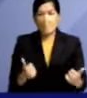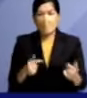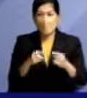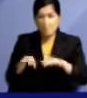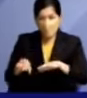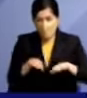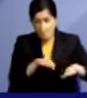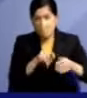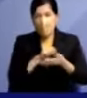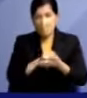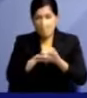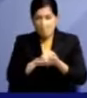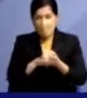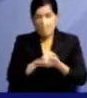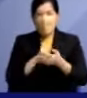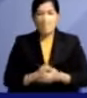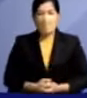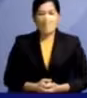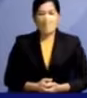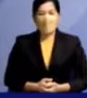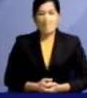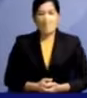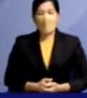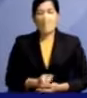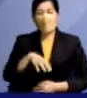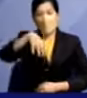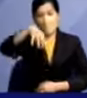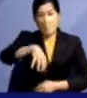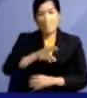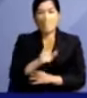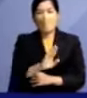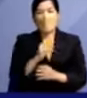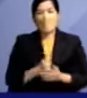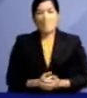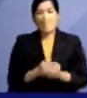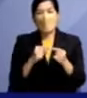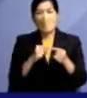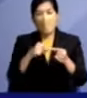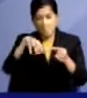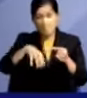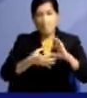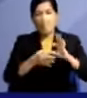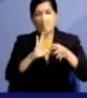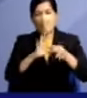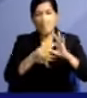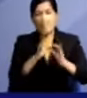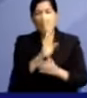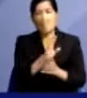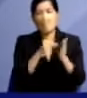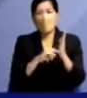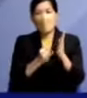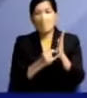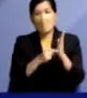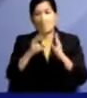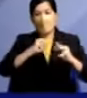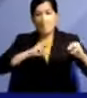ให้บริการแล้วด้วยครับที่อาคารอเนกประสงค์ภายในสนามกีฬาจังหวัดนครสวรรค์นะครับนายจิตเกษม